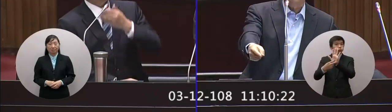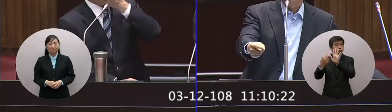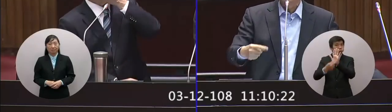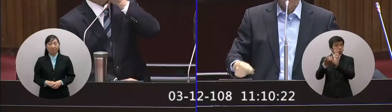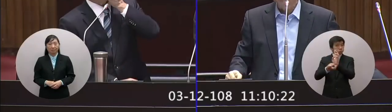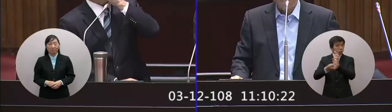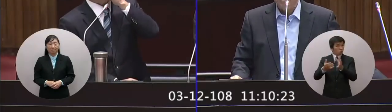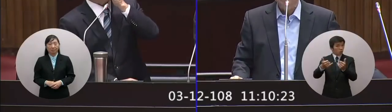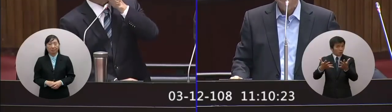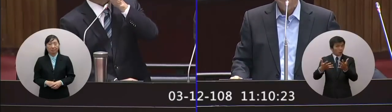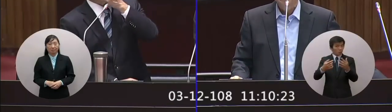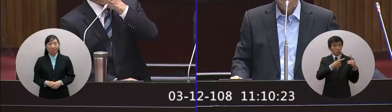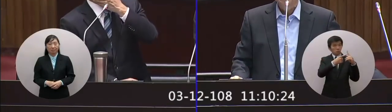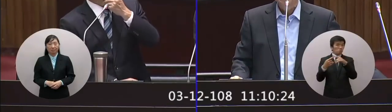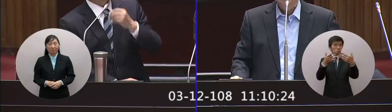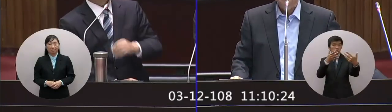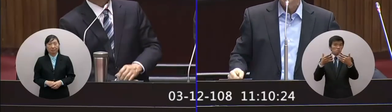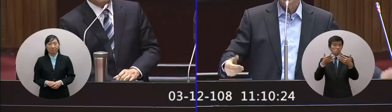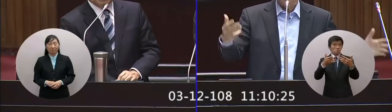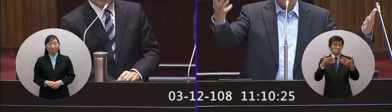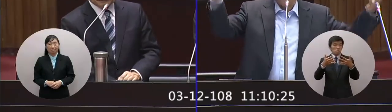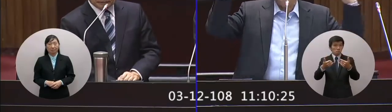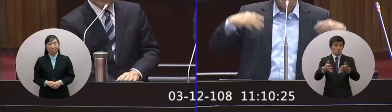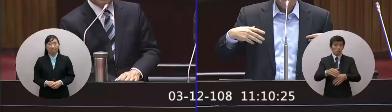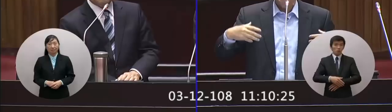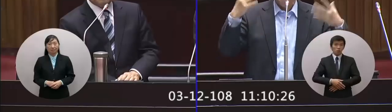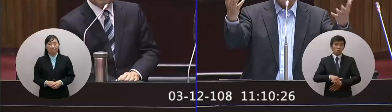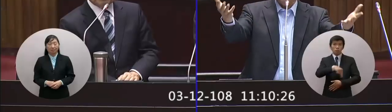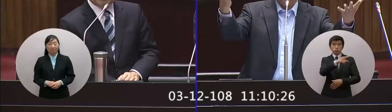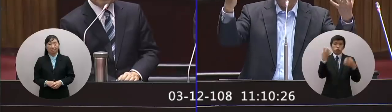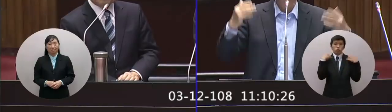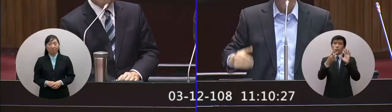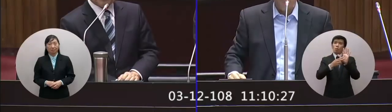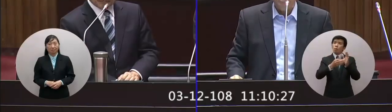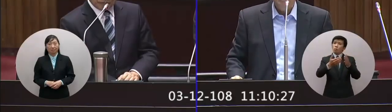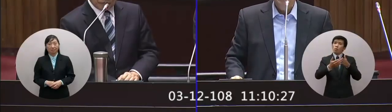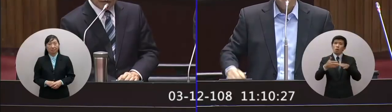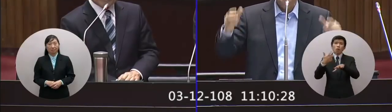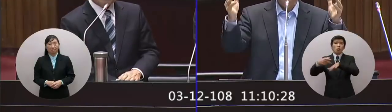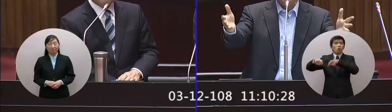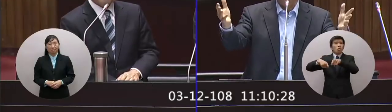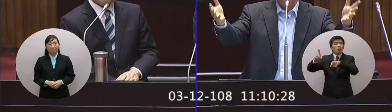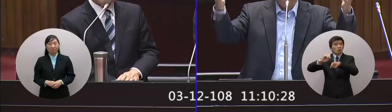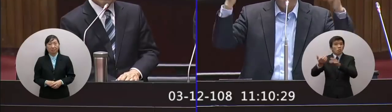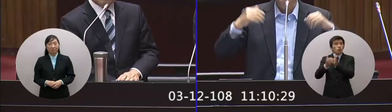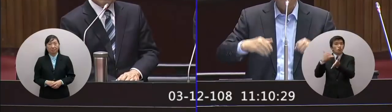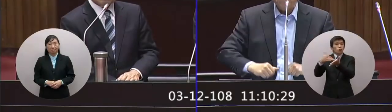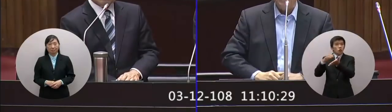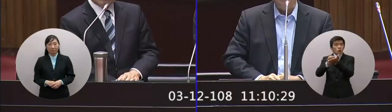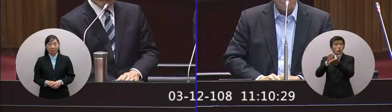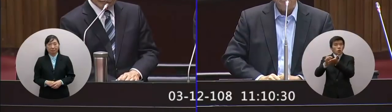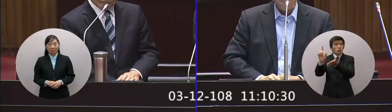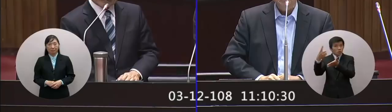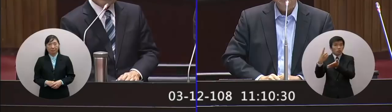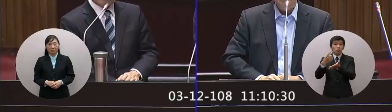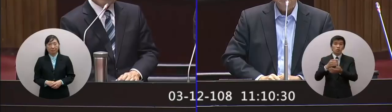要不要到立法院来质询嘛？当然要让我们了解嘛，你科技政策到底是什么嘛？ 你科技预算怎么分